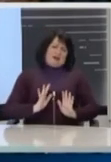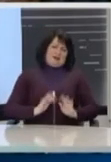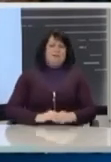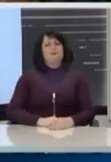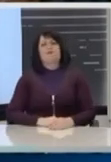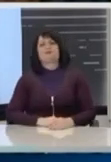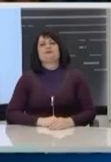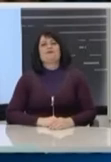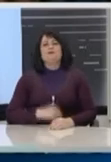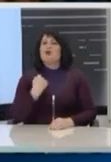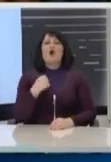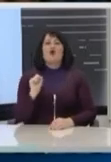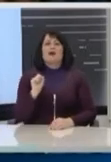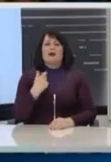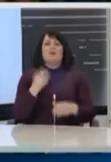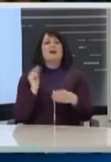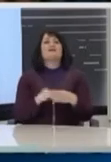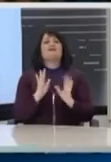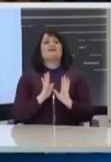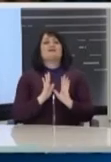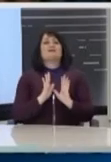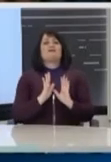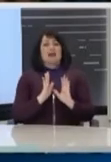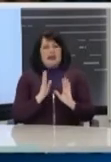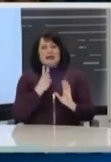Όχι στο κοινωνικό μέρισμα, γιατί εξαιρούνται καταρχάς οι ένστολοι,